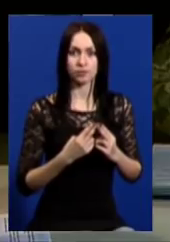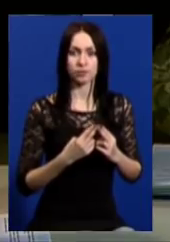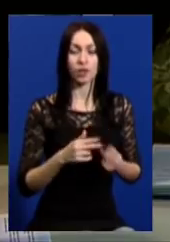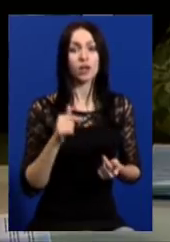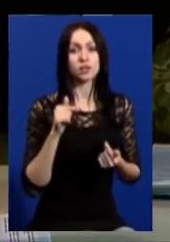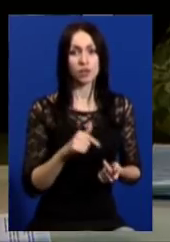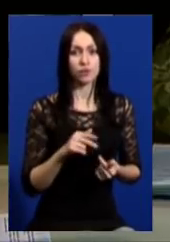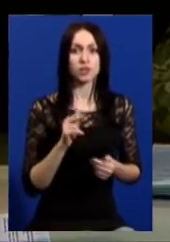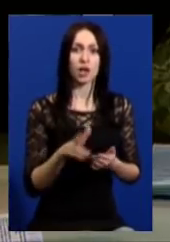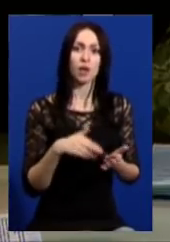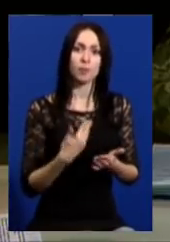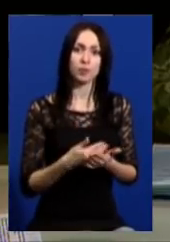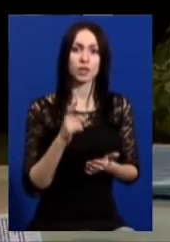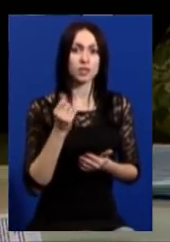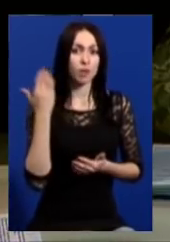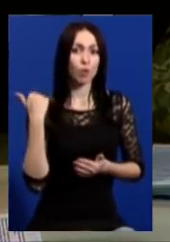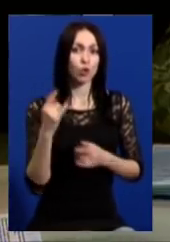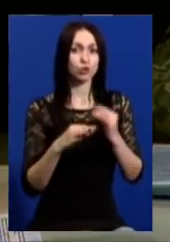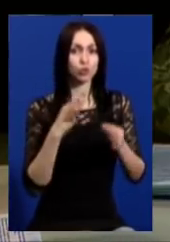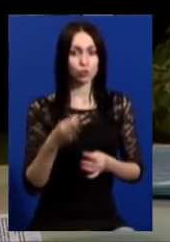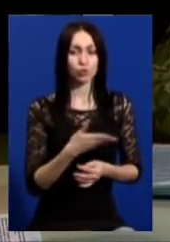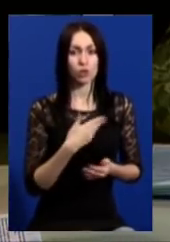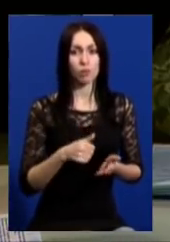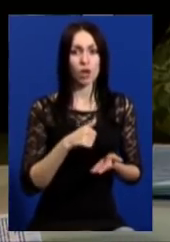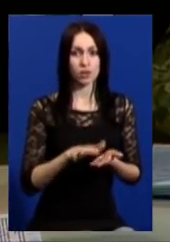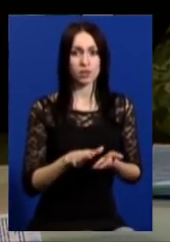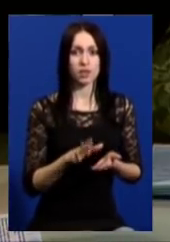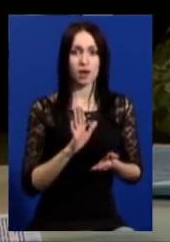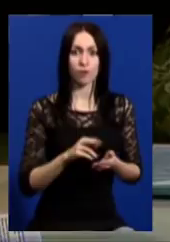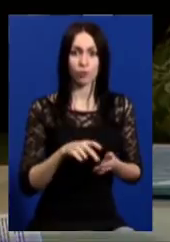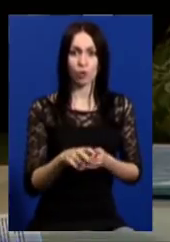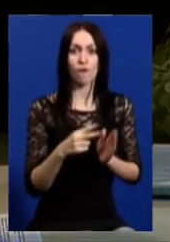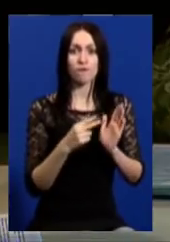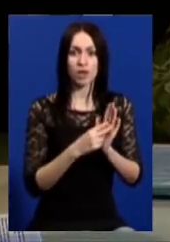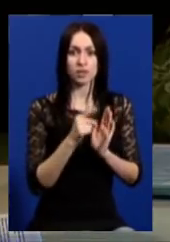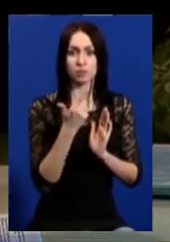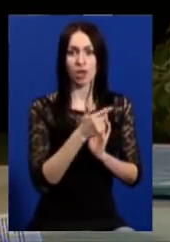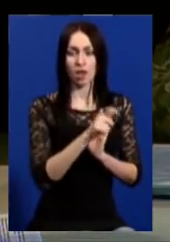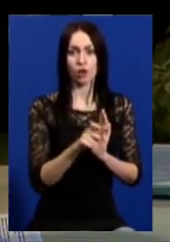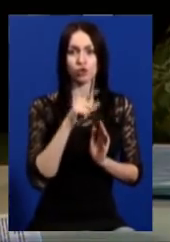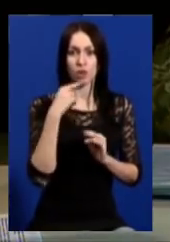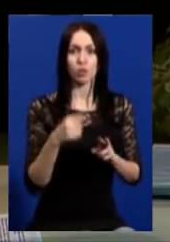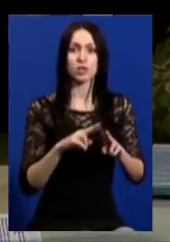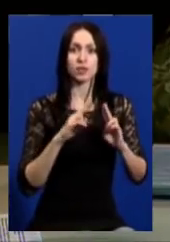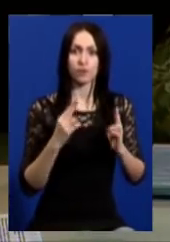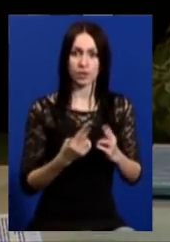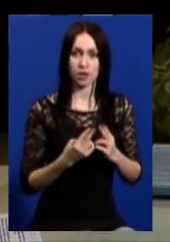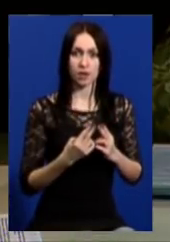Відповідно, як приклад, за минулу добу ми відмовили в пропуску 8 громадянам Російської Федерації.